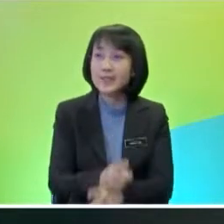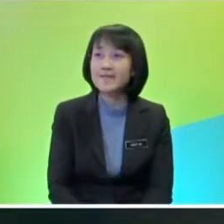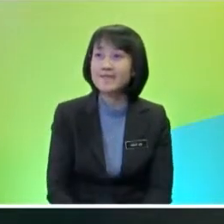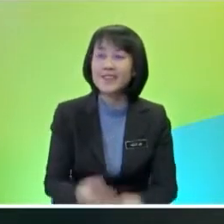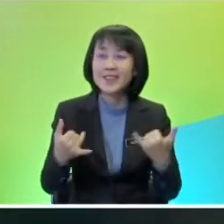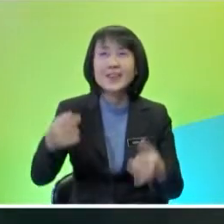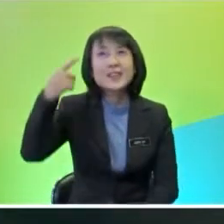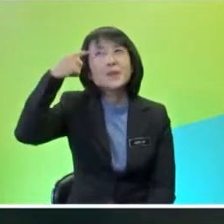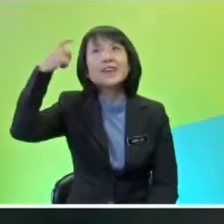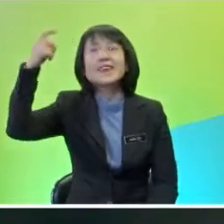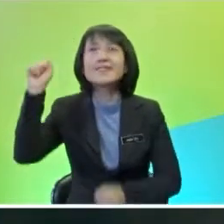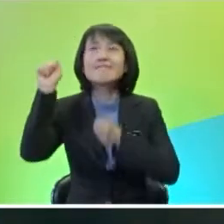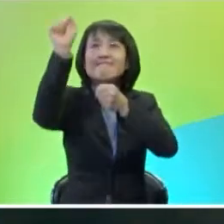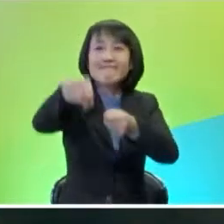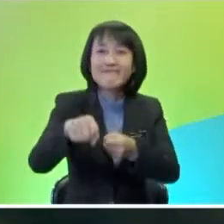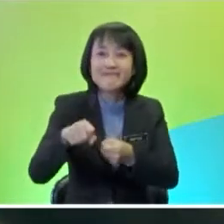ikan